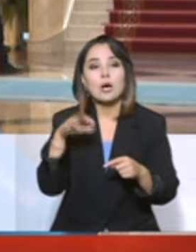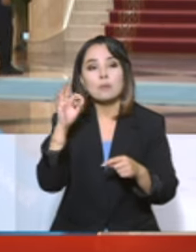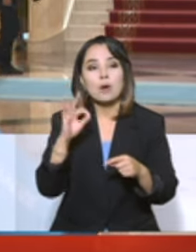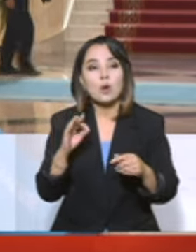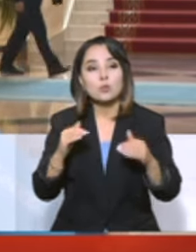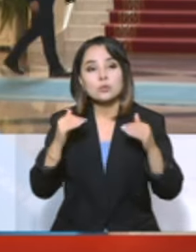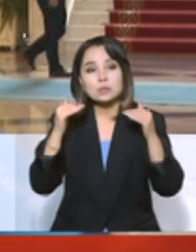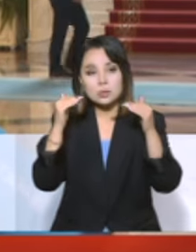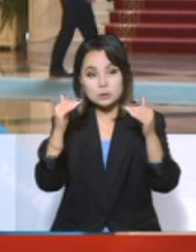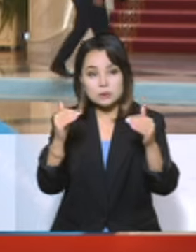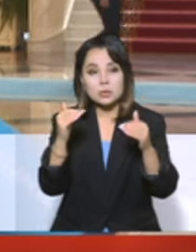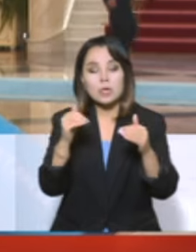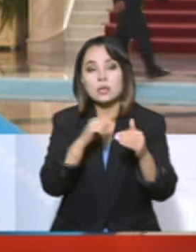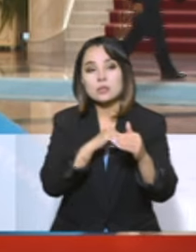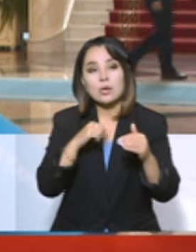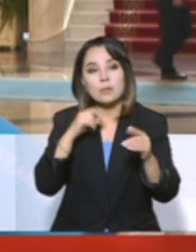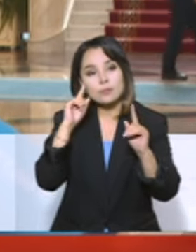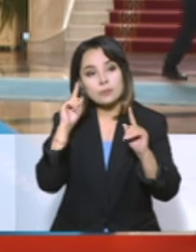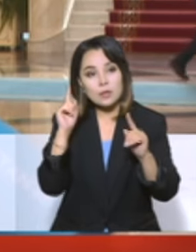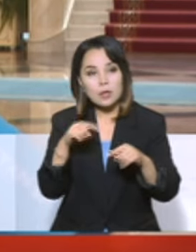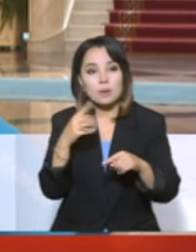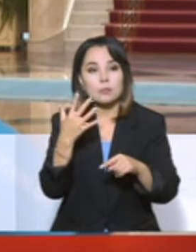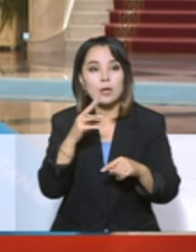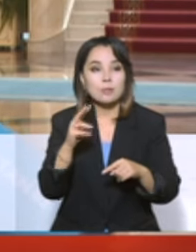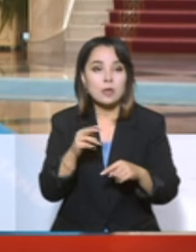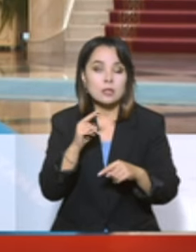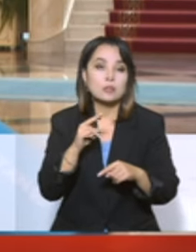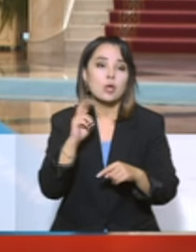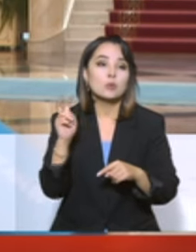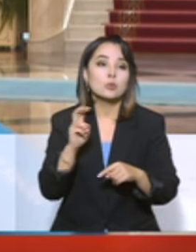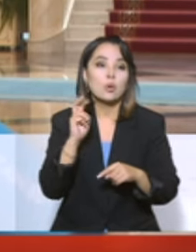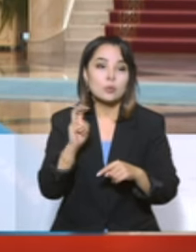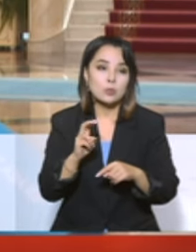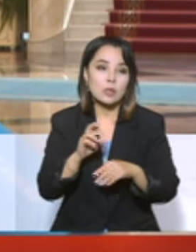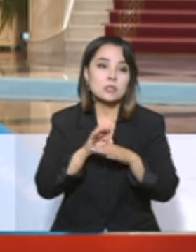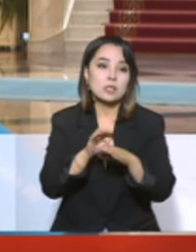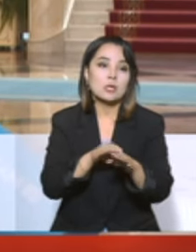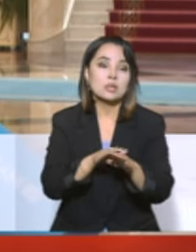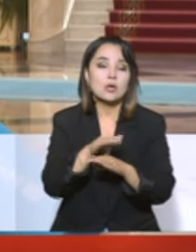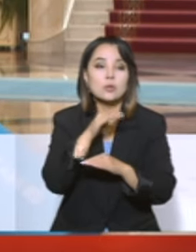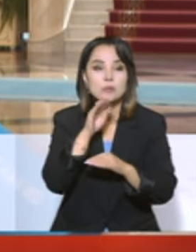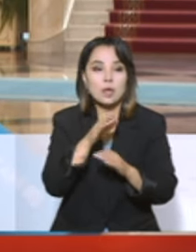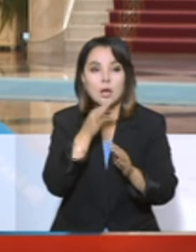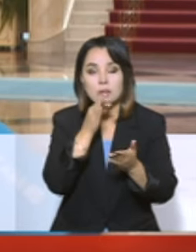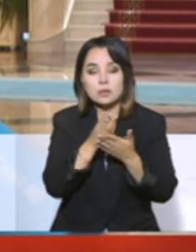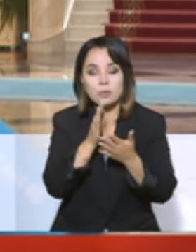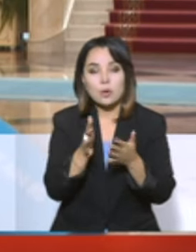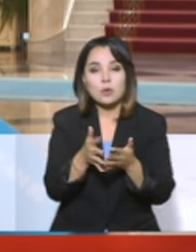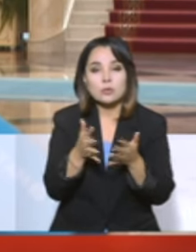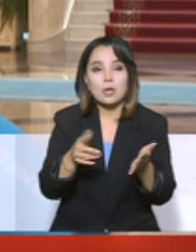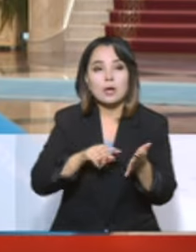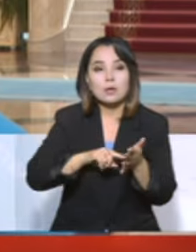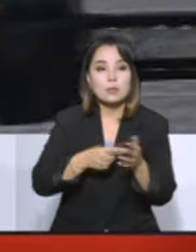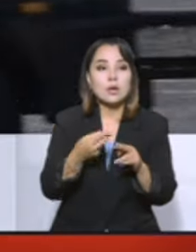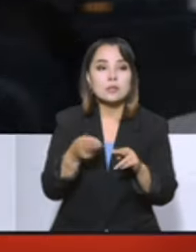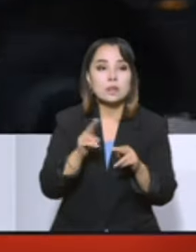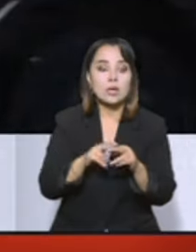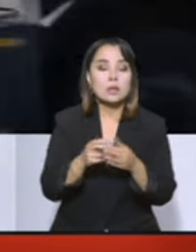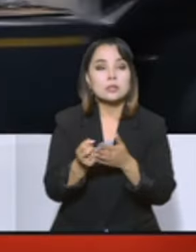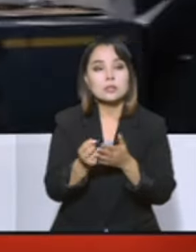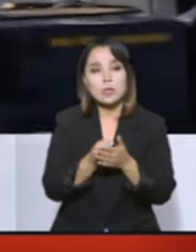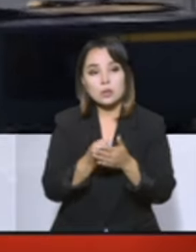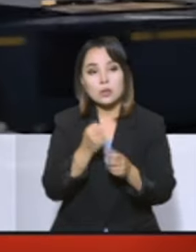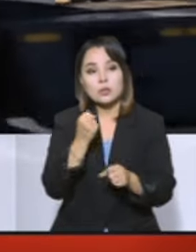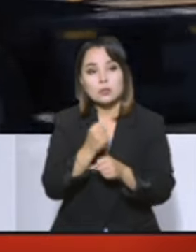өсті. Өздеріңізге мәлім 5 миллиард долларға жету керек, үлкен мақсат. Сол мақсат жету үшін